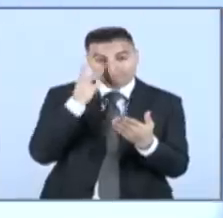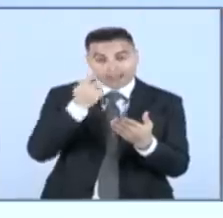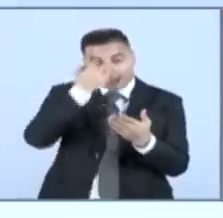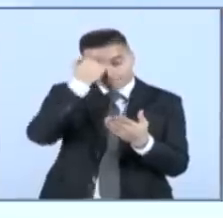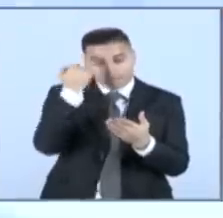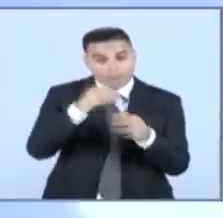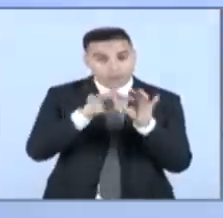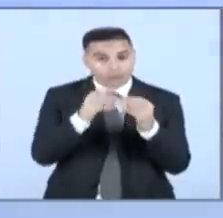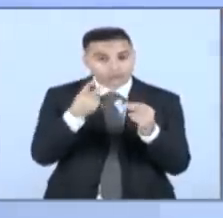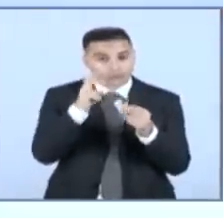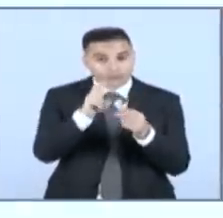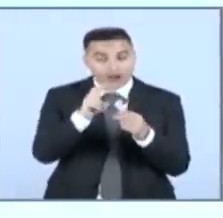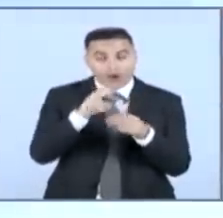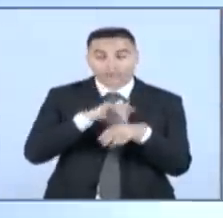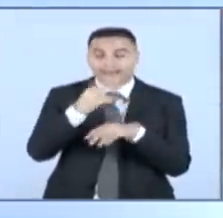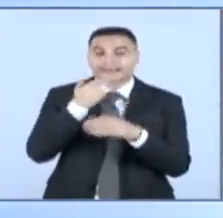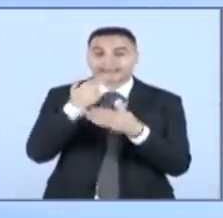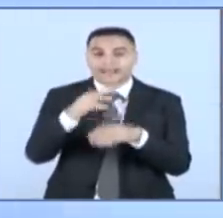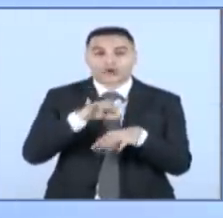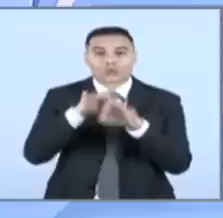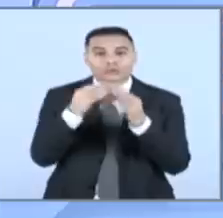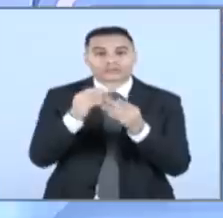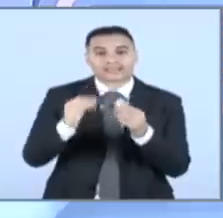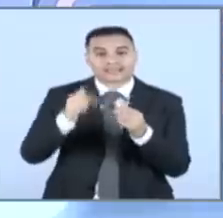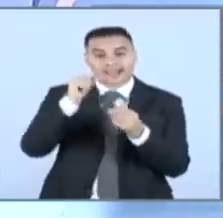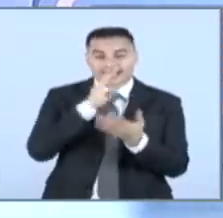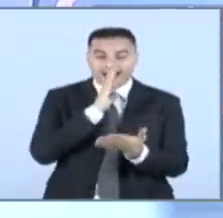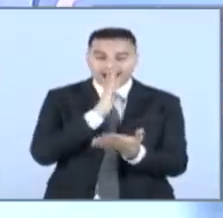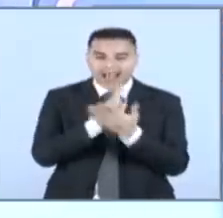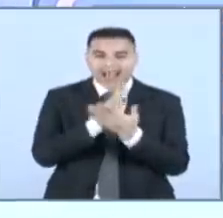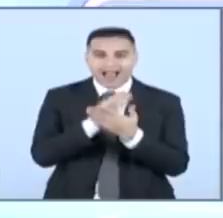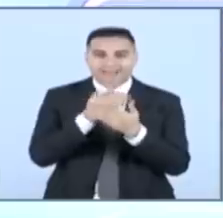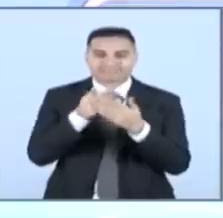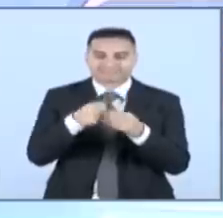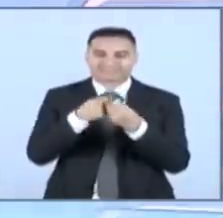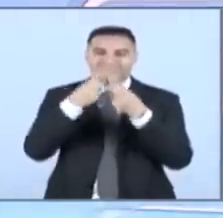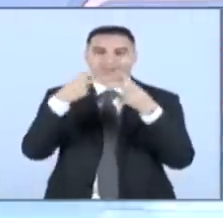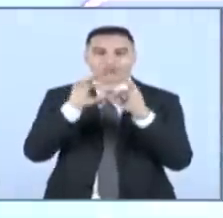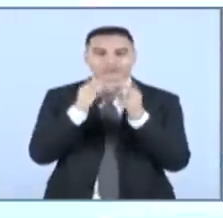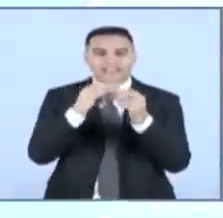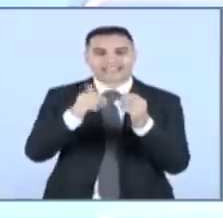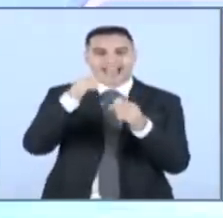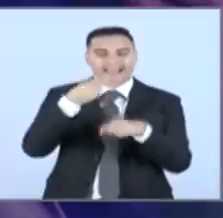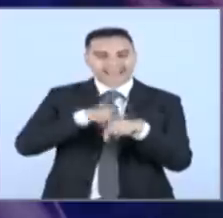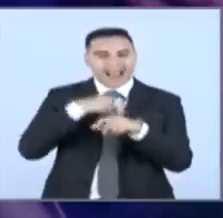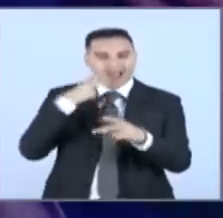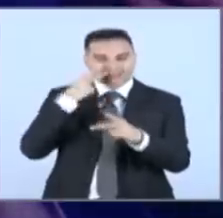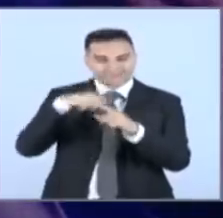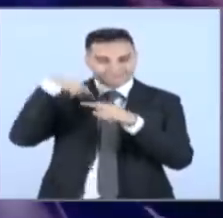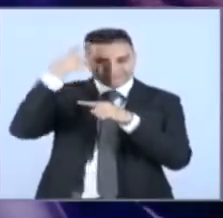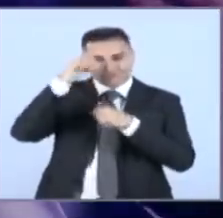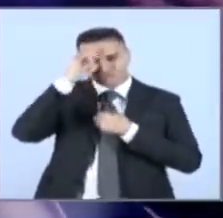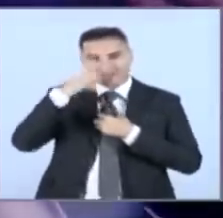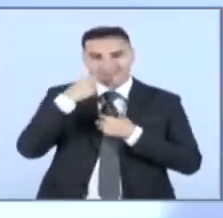ألف مبروك لعيلة طه وهاردك لعيلة جاد. الحقيقة هنفتقد عيلة جاد في دور